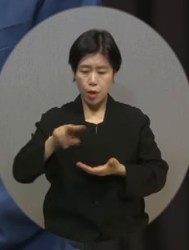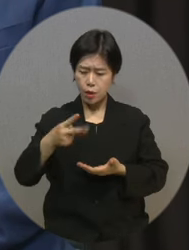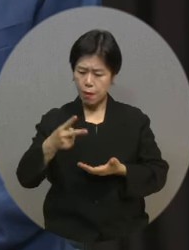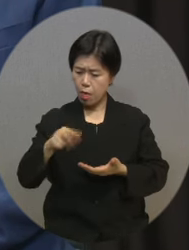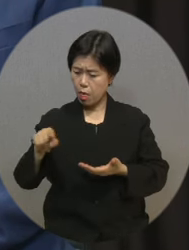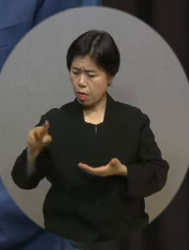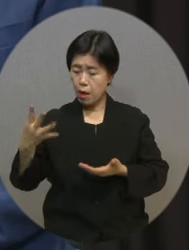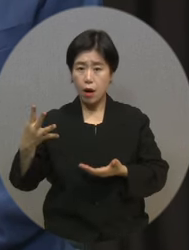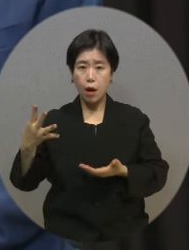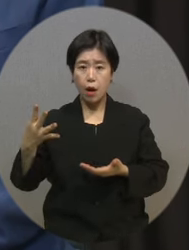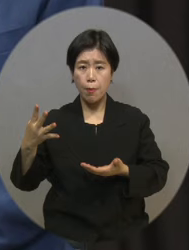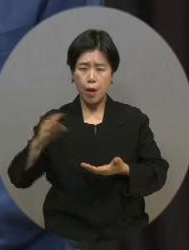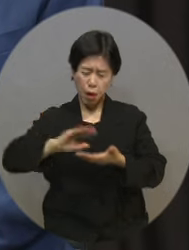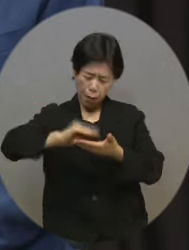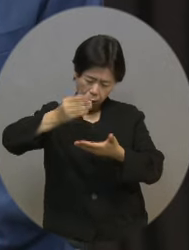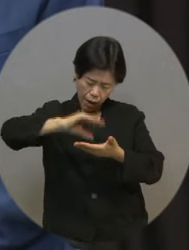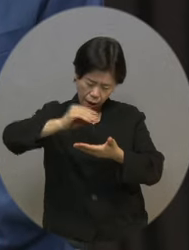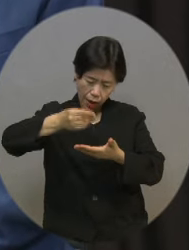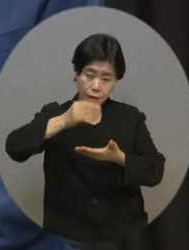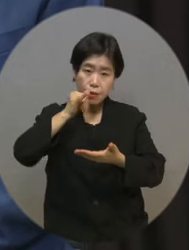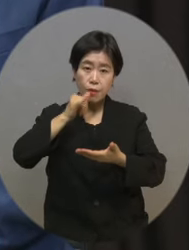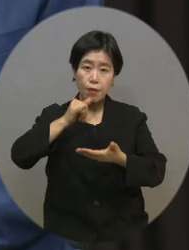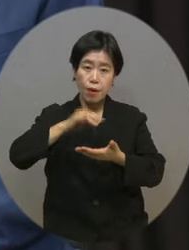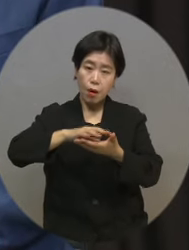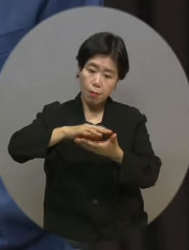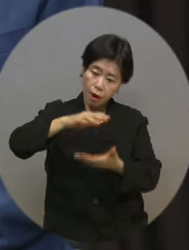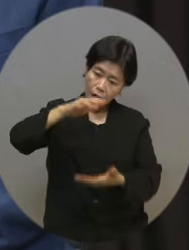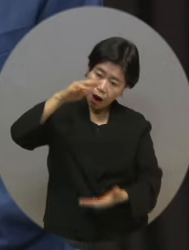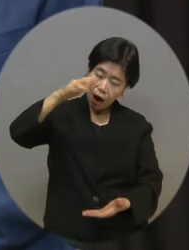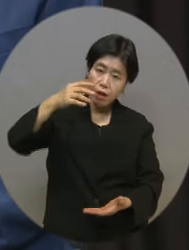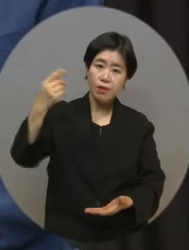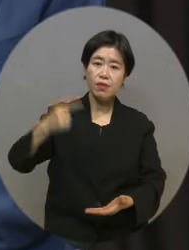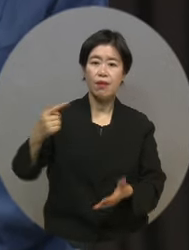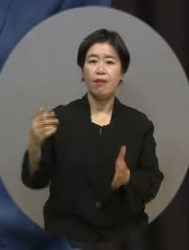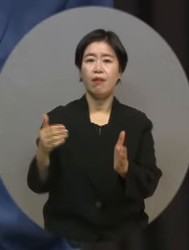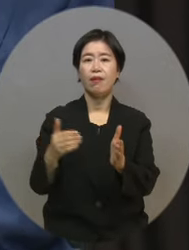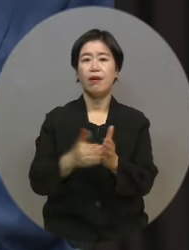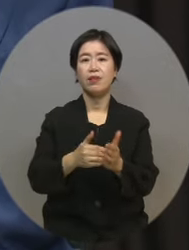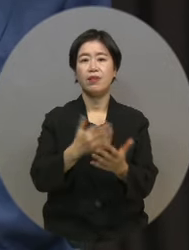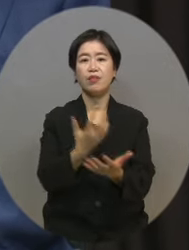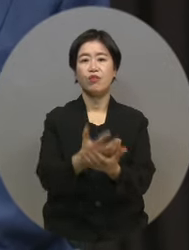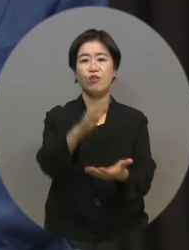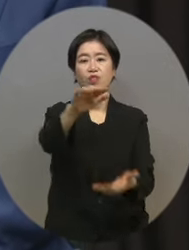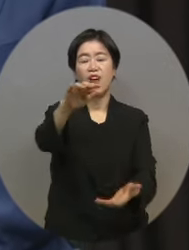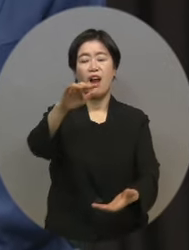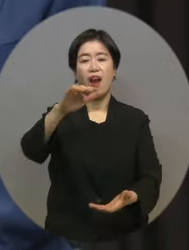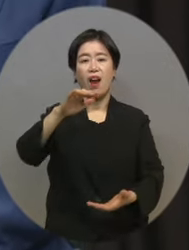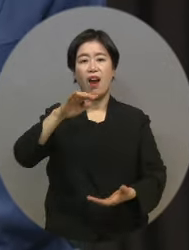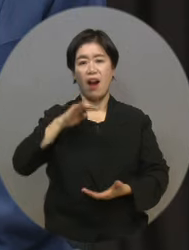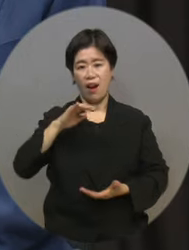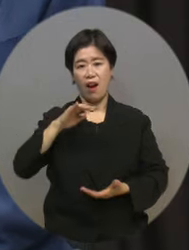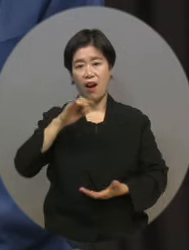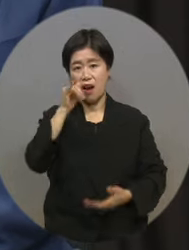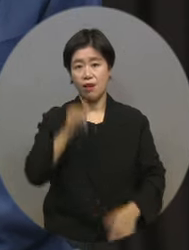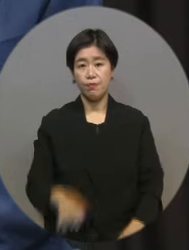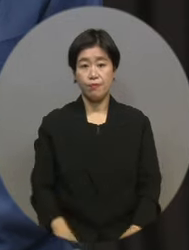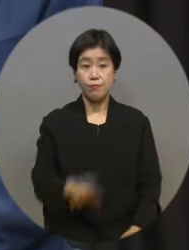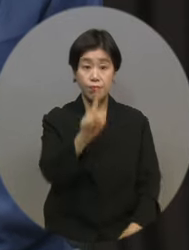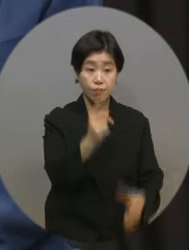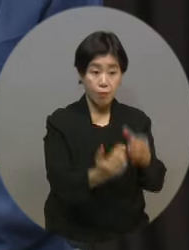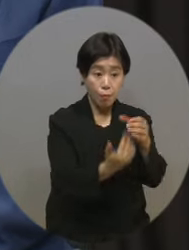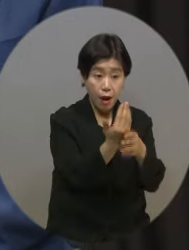200페이지에서 400페이지, 많으면 400페이지에서 1000페이지 이상의 서류를 이렇게 사건, 한